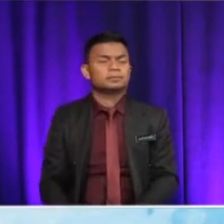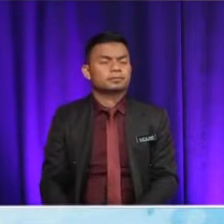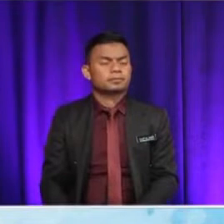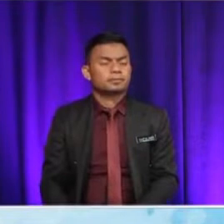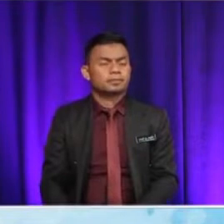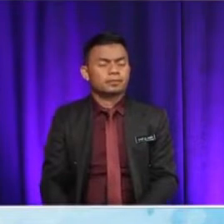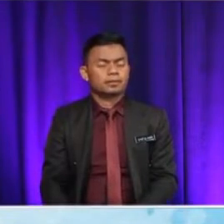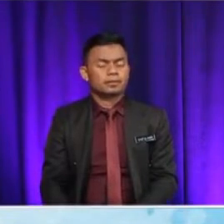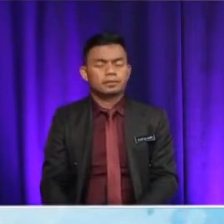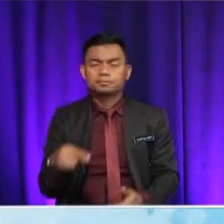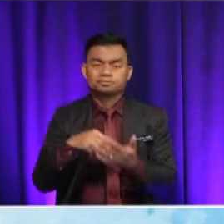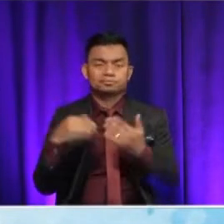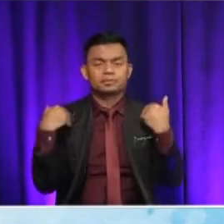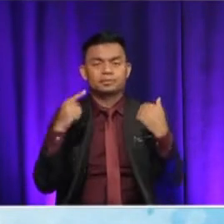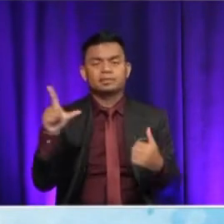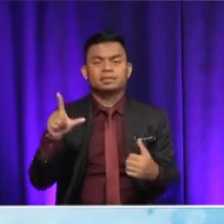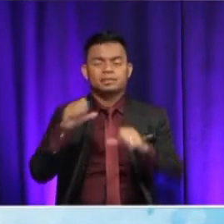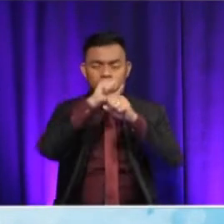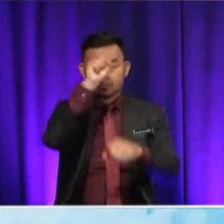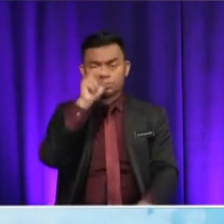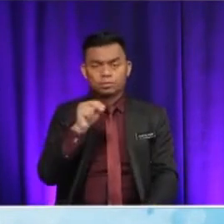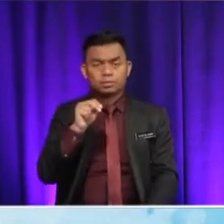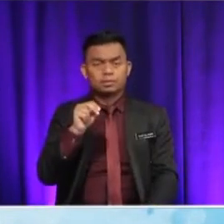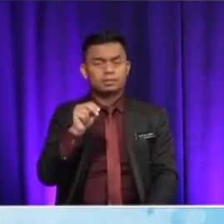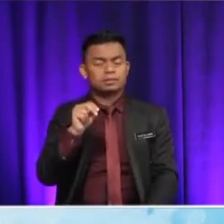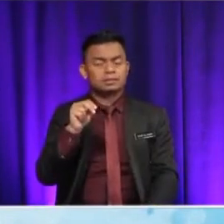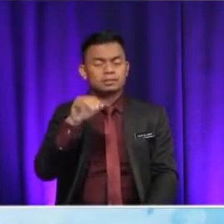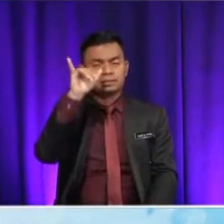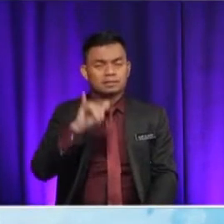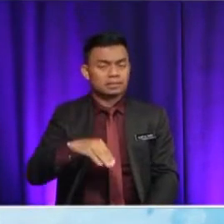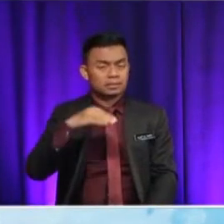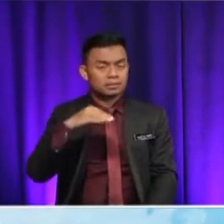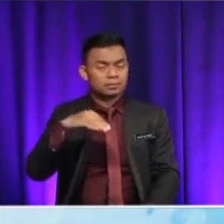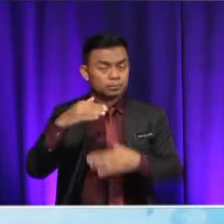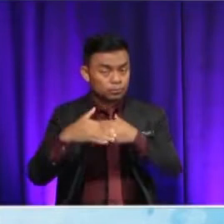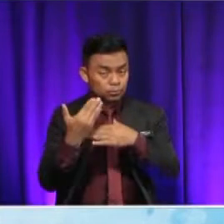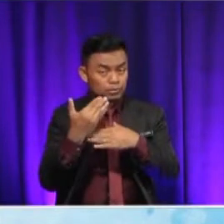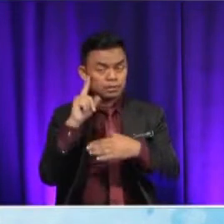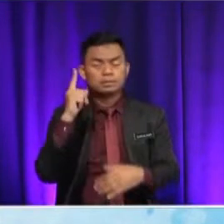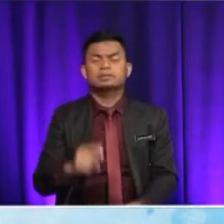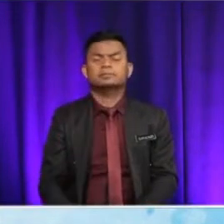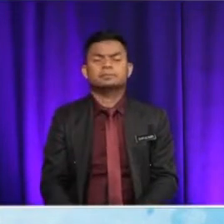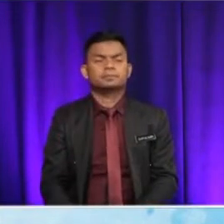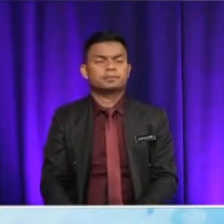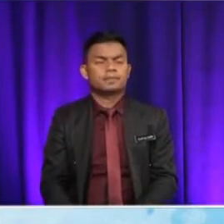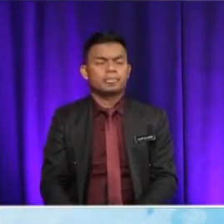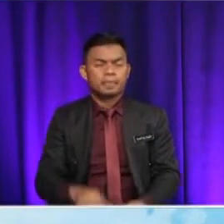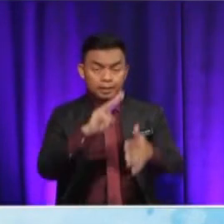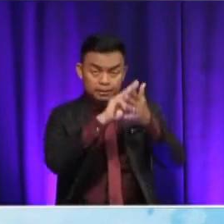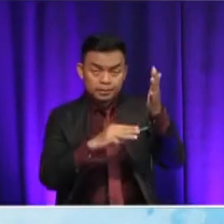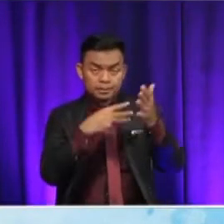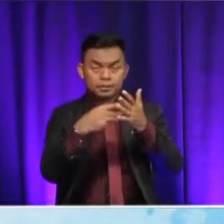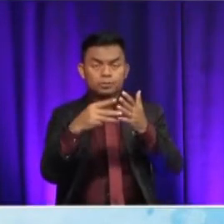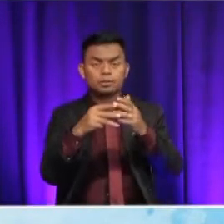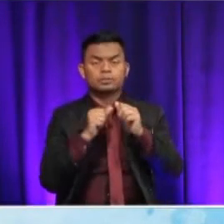aras rendah. Okey, jadual menunjukkan sebahagian elemen dalam sistem bekalan air langsung. Ada meter air A, meter air